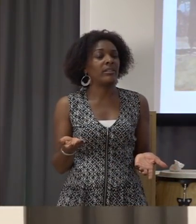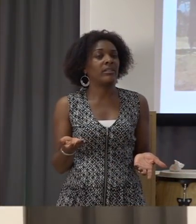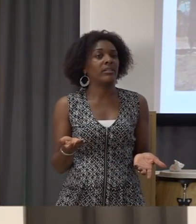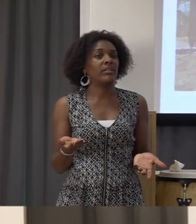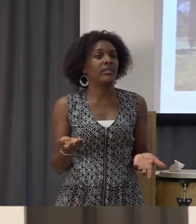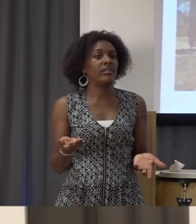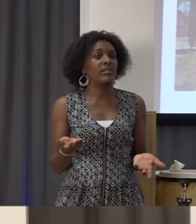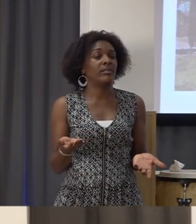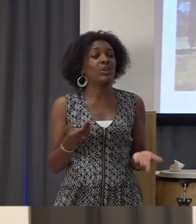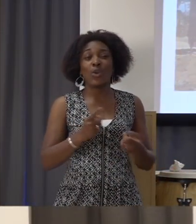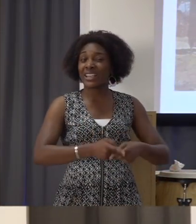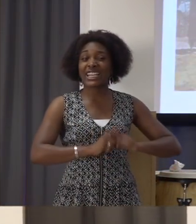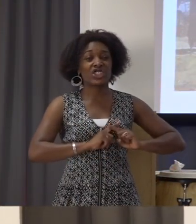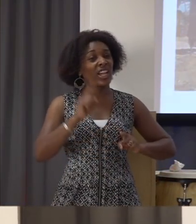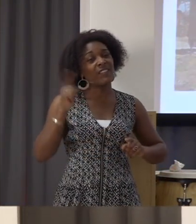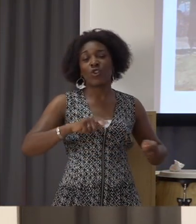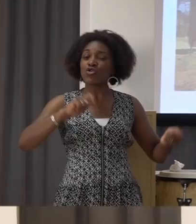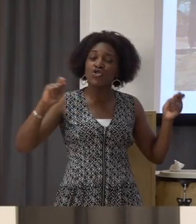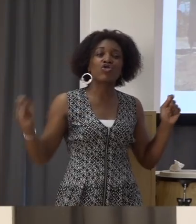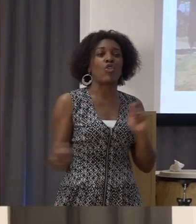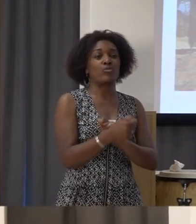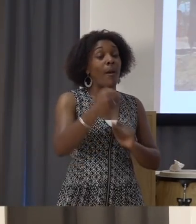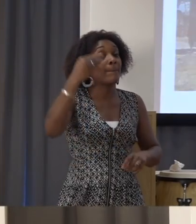Le chrétien doit changer de mentalité.